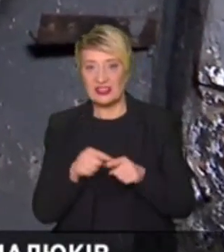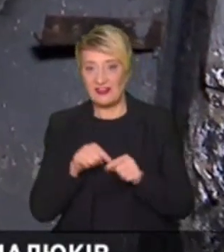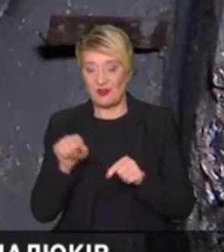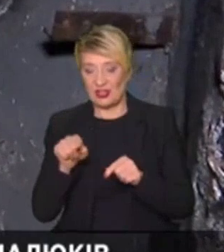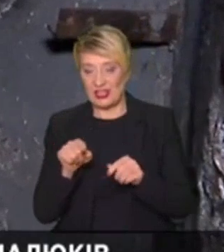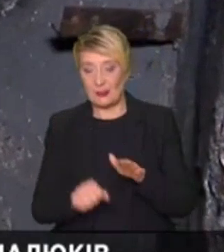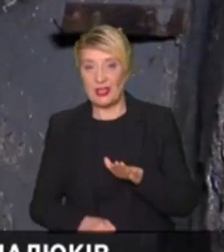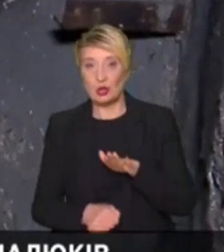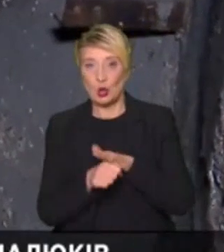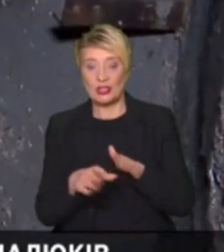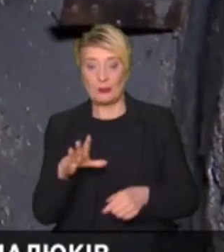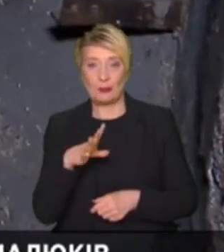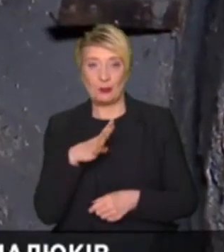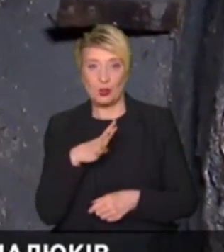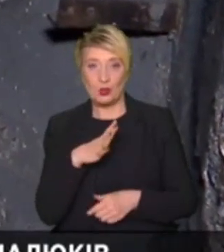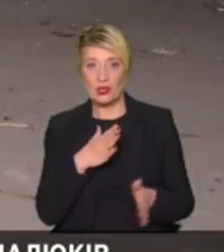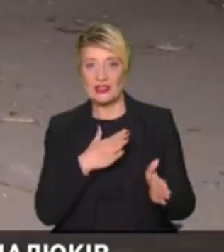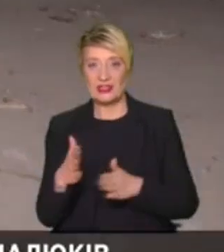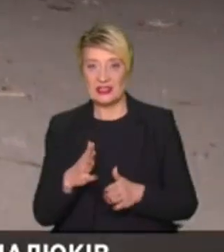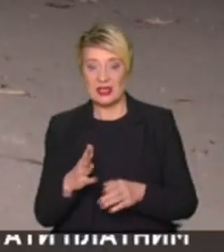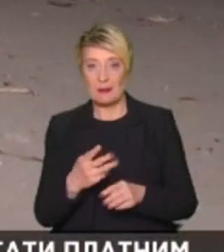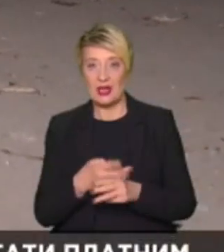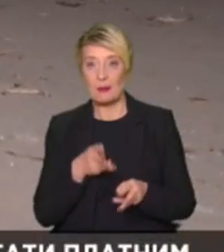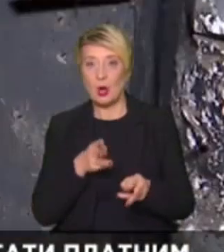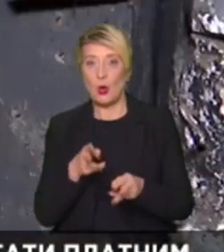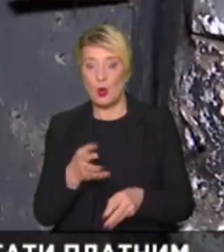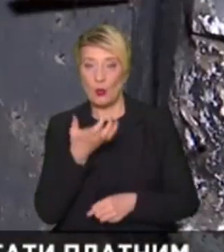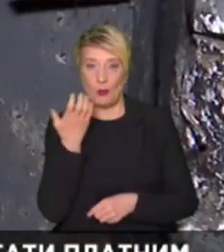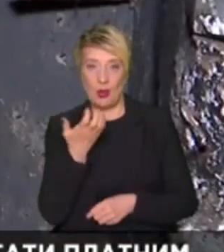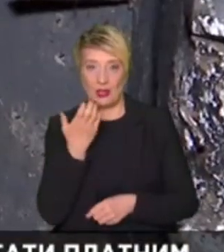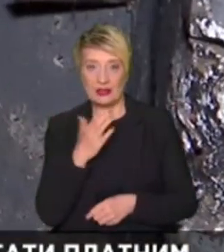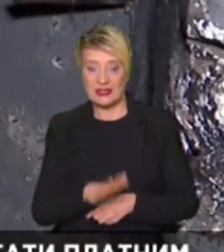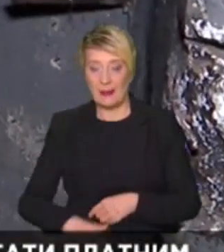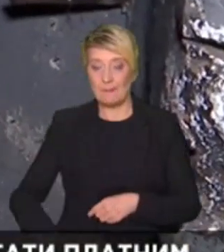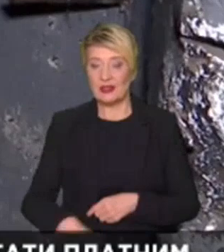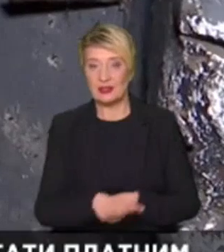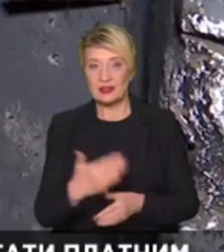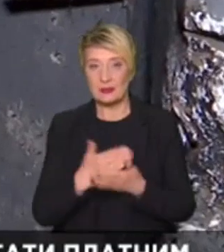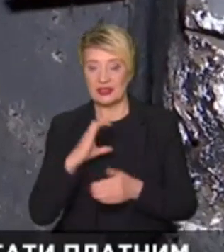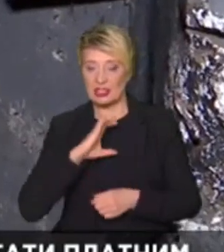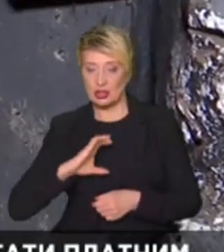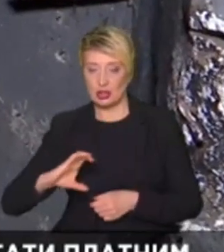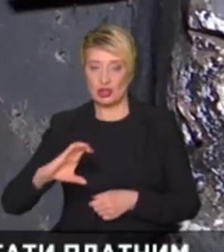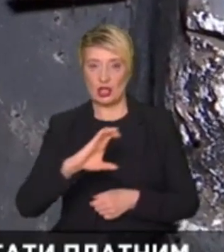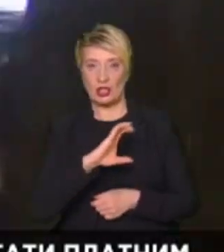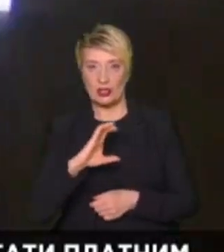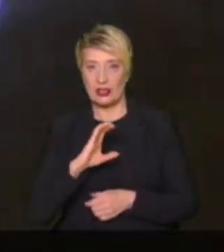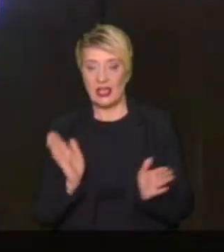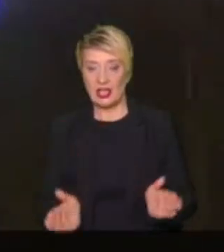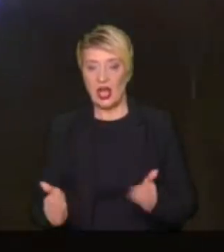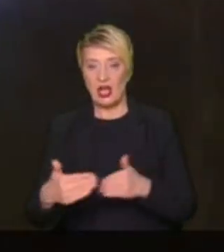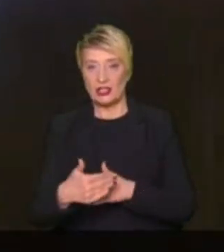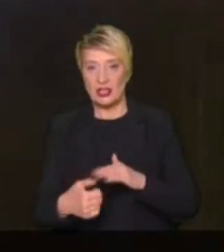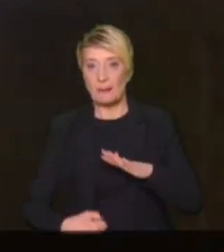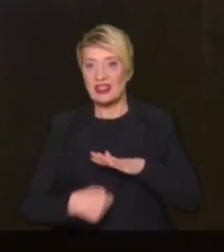ще була і система опалення. На підлозі приблизно один шар ящиків з набоями був. Під